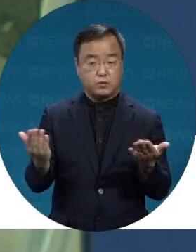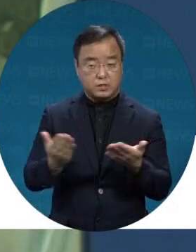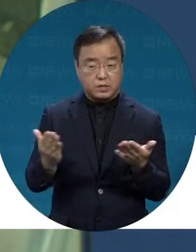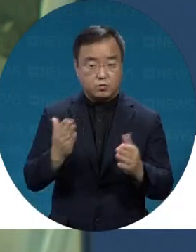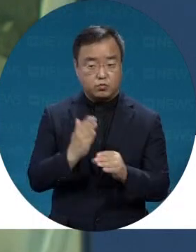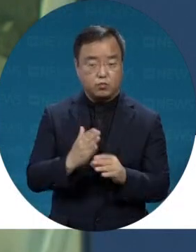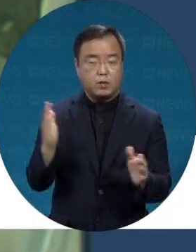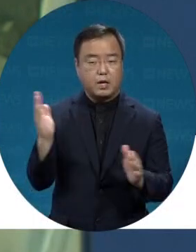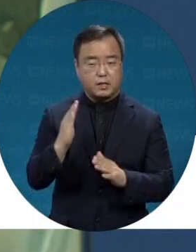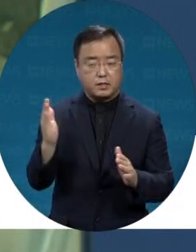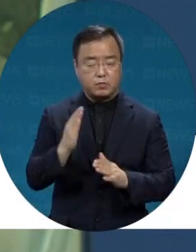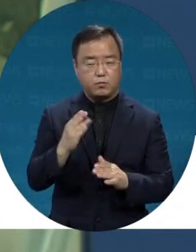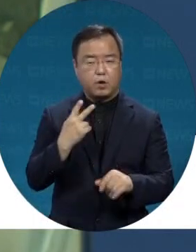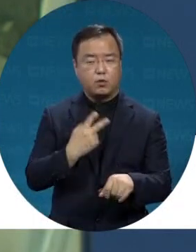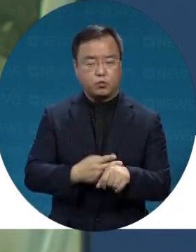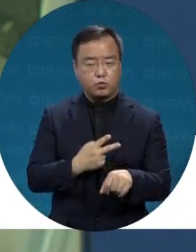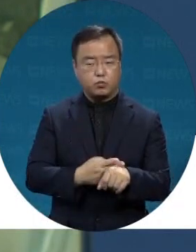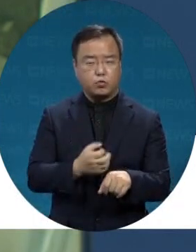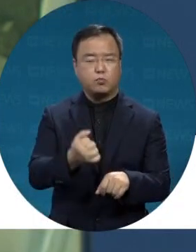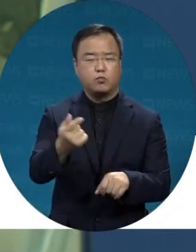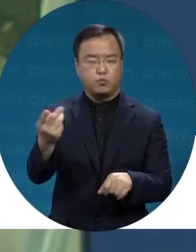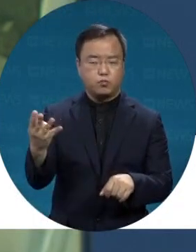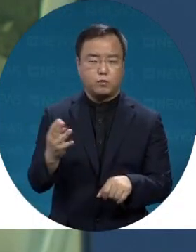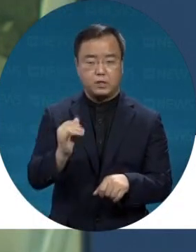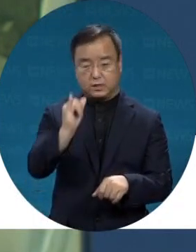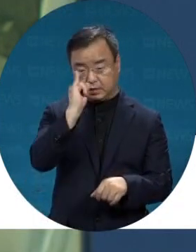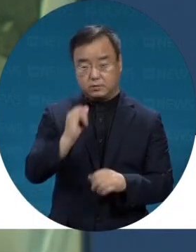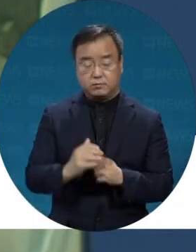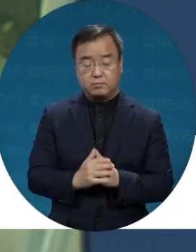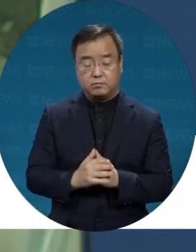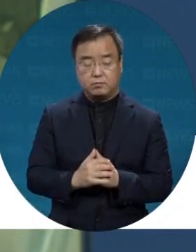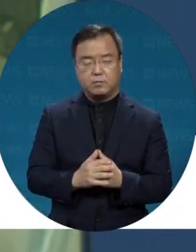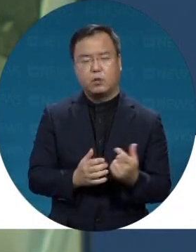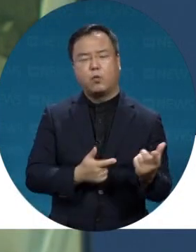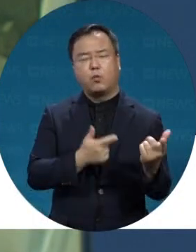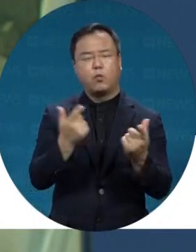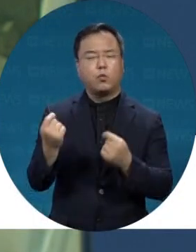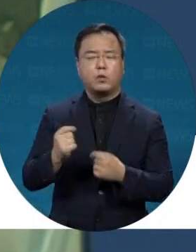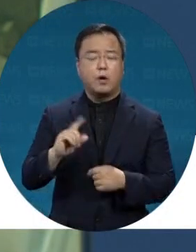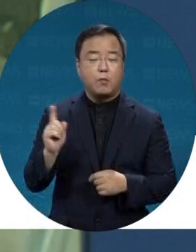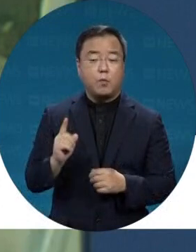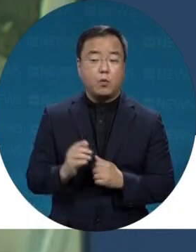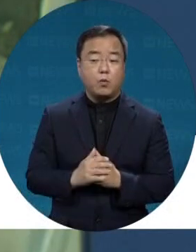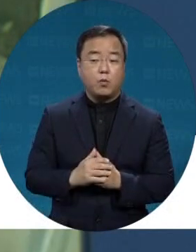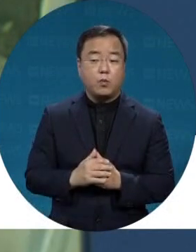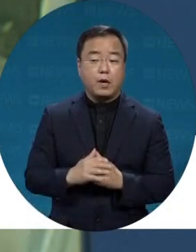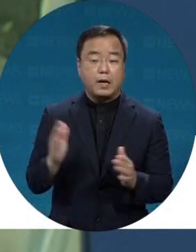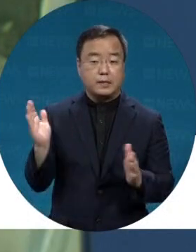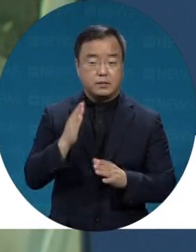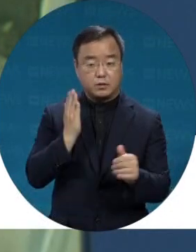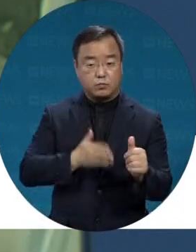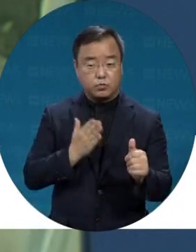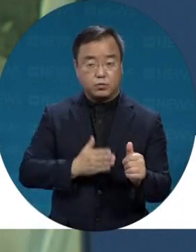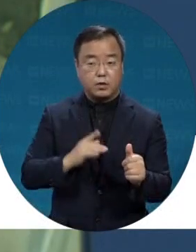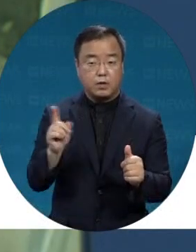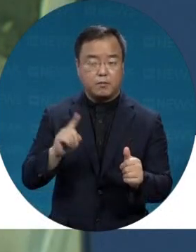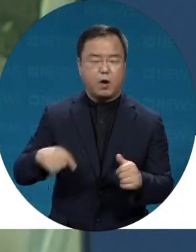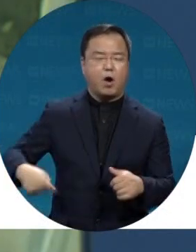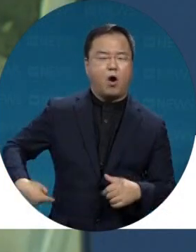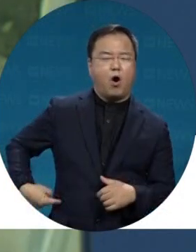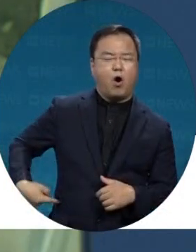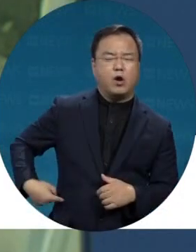그런 학생들과 또 교수님이 상당수인데요 공통적으로 이제 호소하시거나 아니면 학생들에게 당부하는게 허리